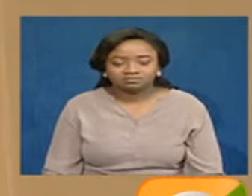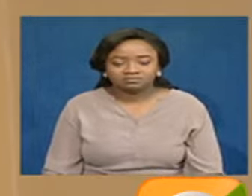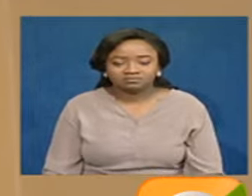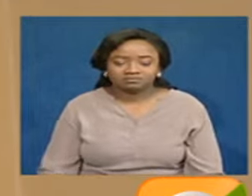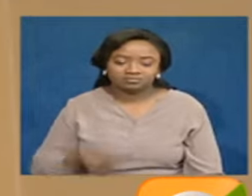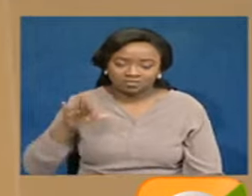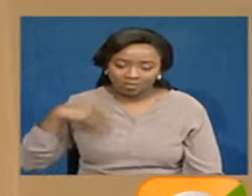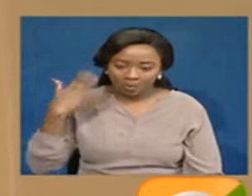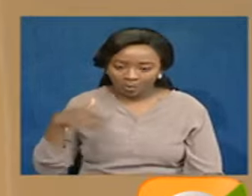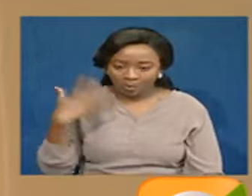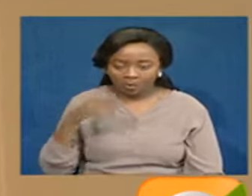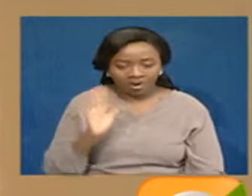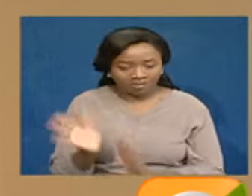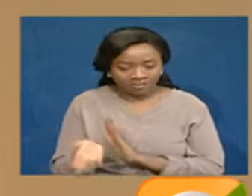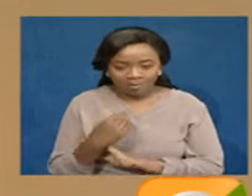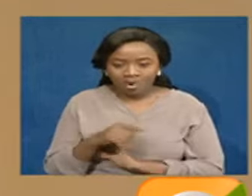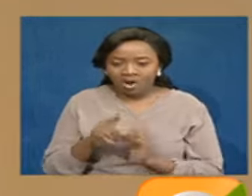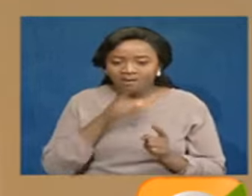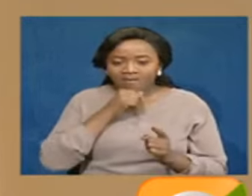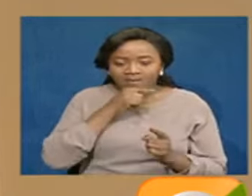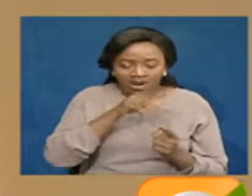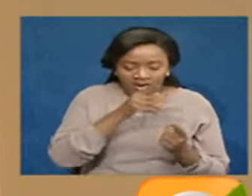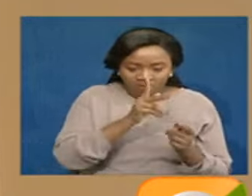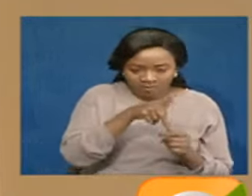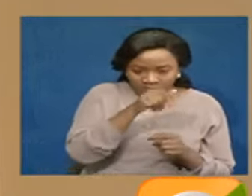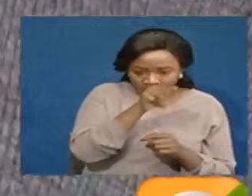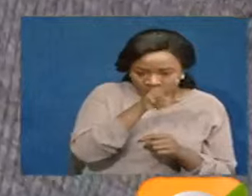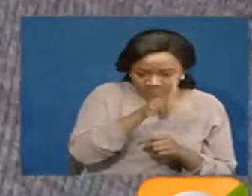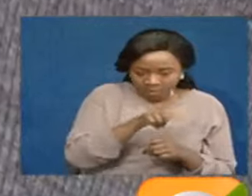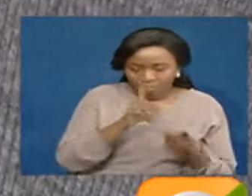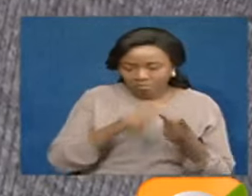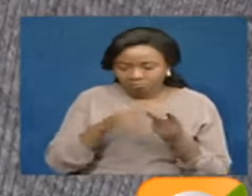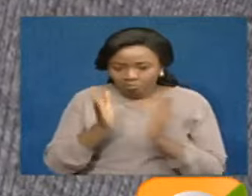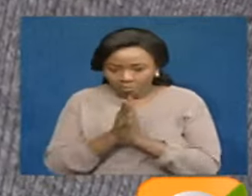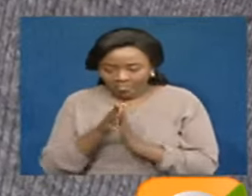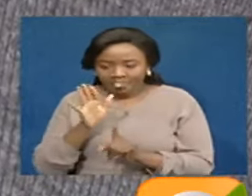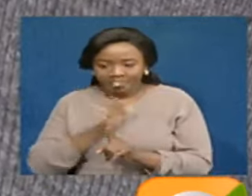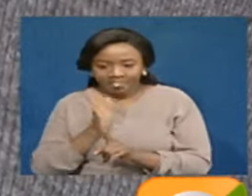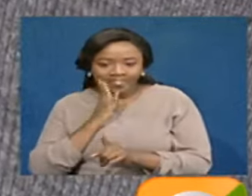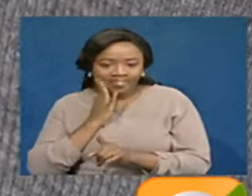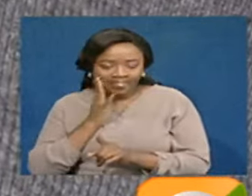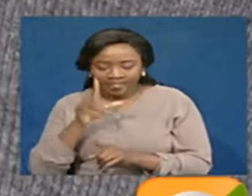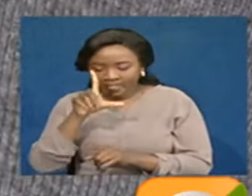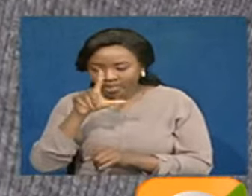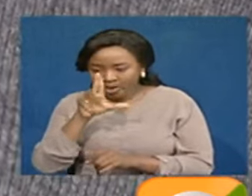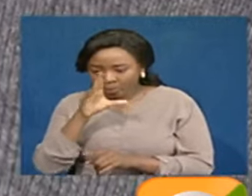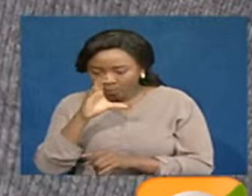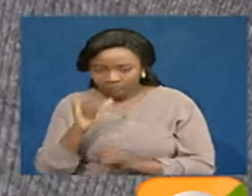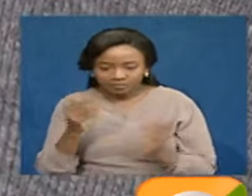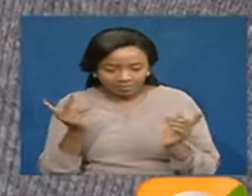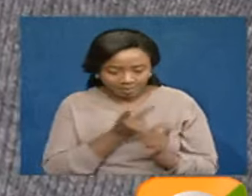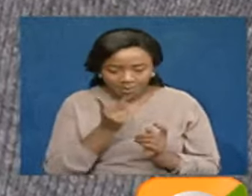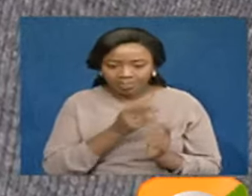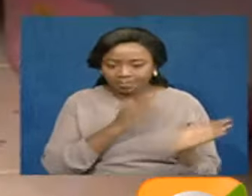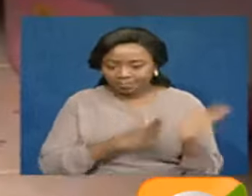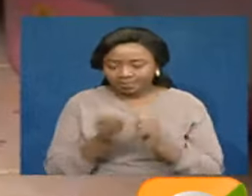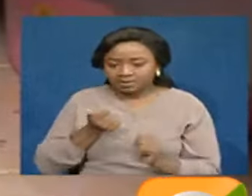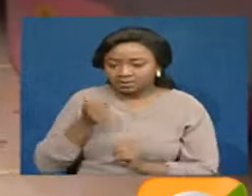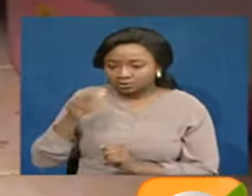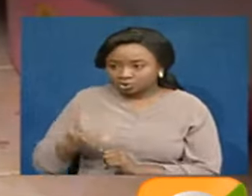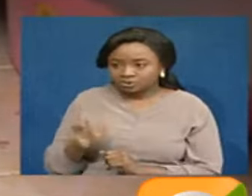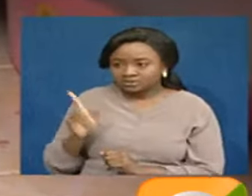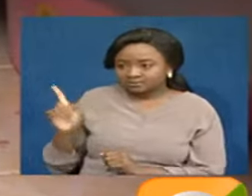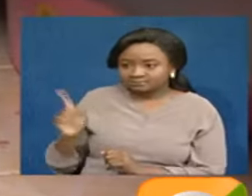Kila asubuhi Paul na Lucy huamka mapema ili kumwandaa binti yao kwa mtihani wake wa KCSE. Terry